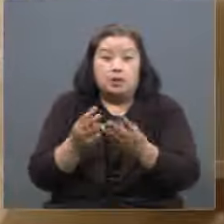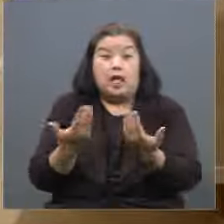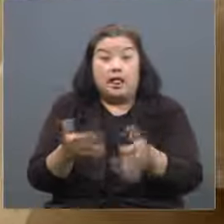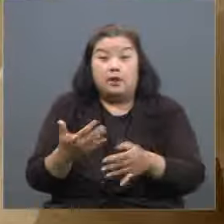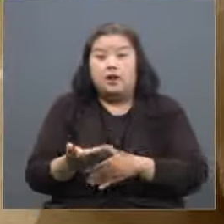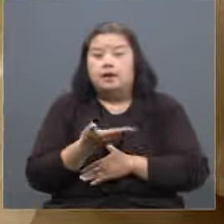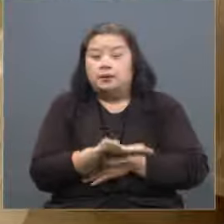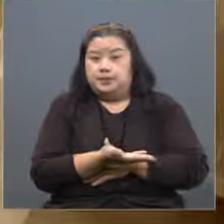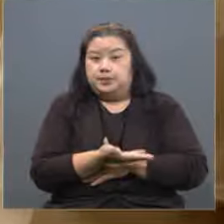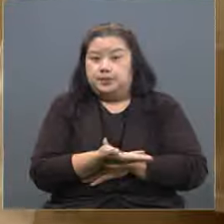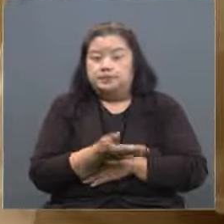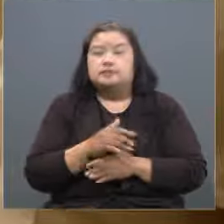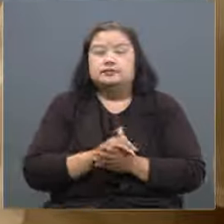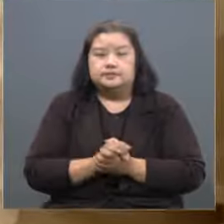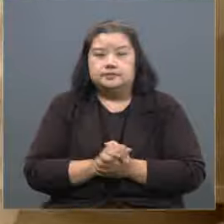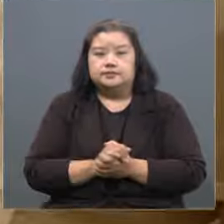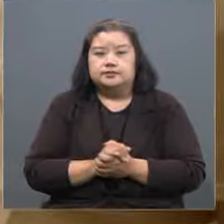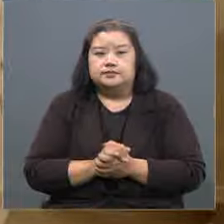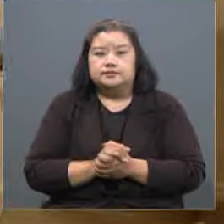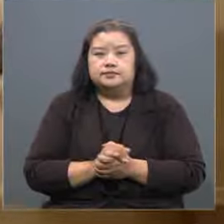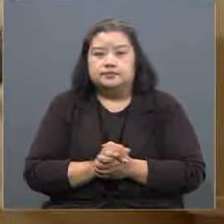โป่งมาเรียบร้อย